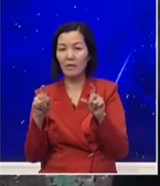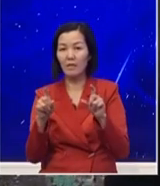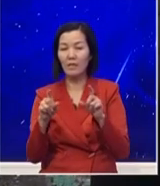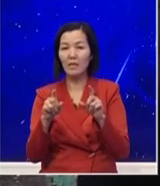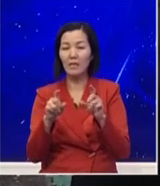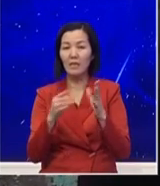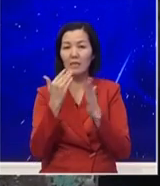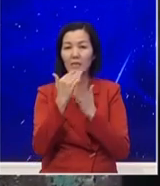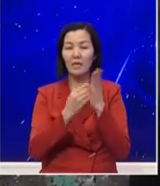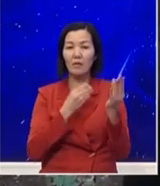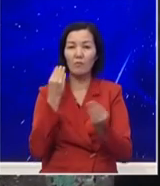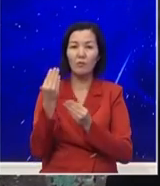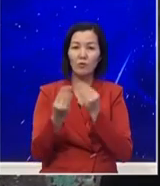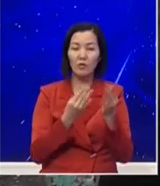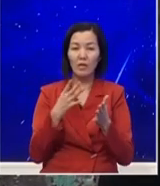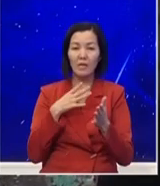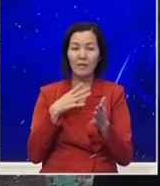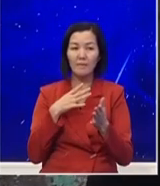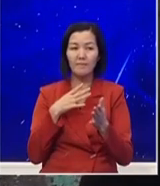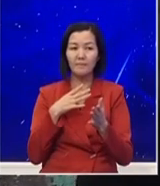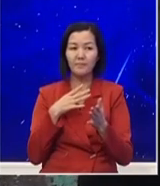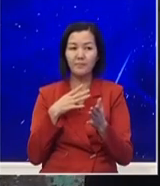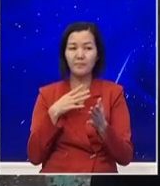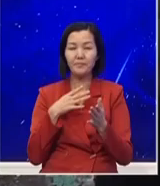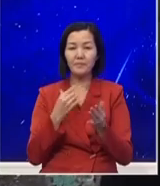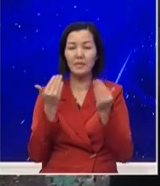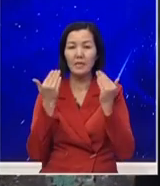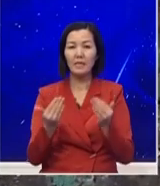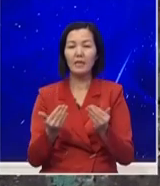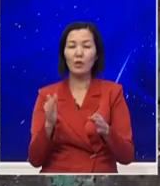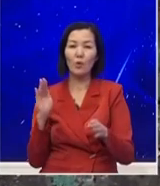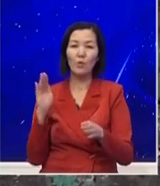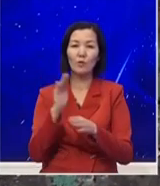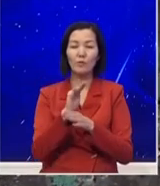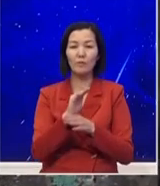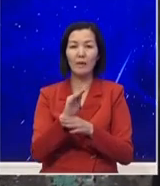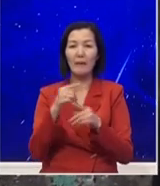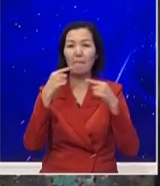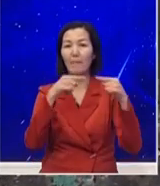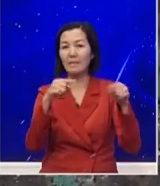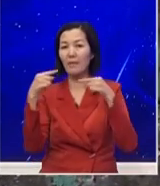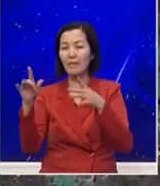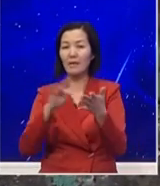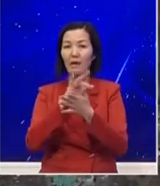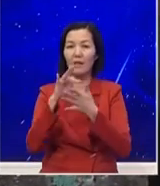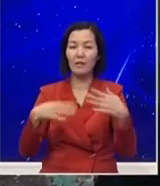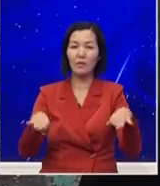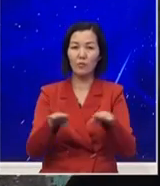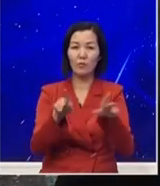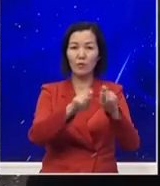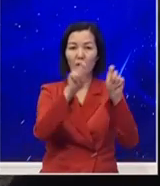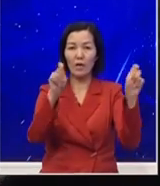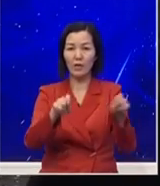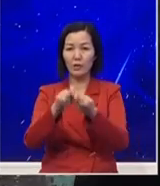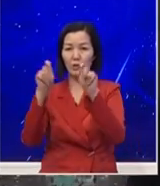ойнайды. Захват флагқа, победаға деген сияқты. Енді қосымша басқа қалалардан тура осындай тағы